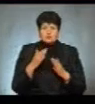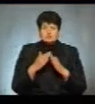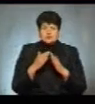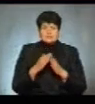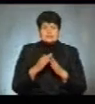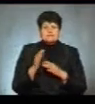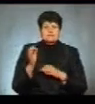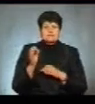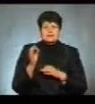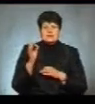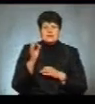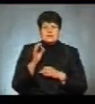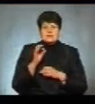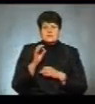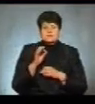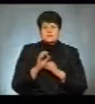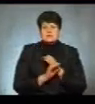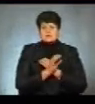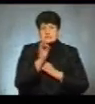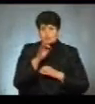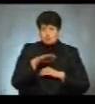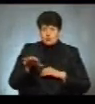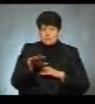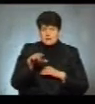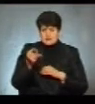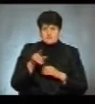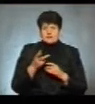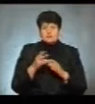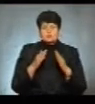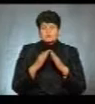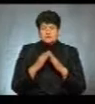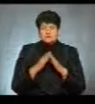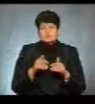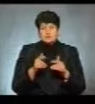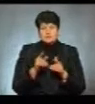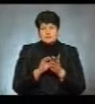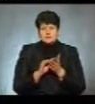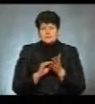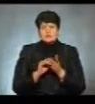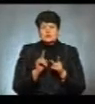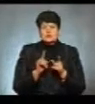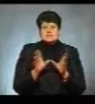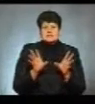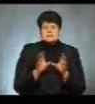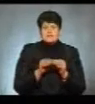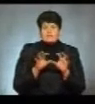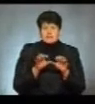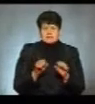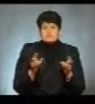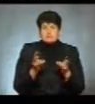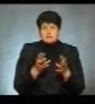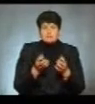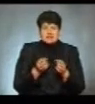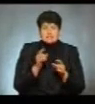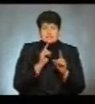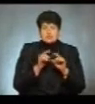східного масиву Тернополя ми помітили звернення до власників квартир та нежитлових приміщень, де йдеться про те, що співвласникам необхідно прийняти